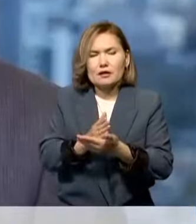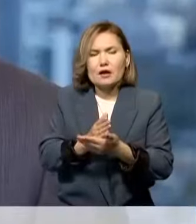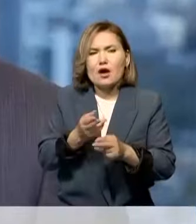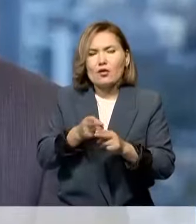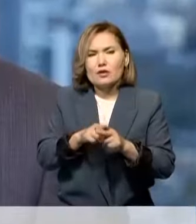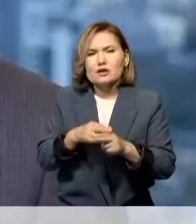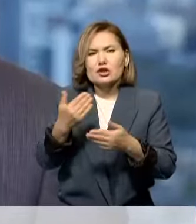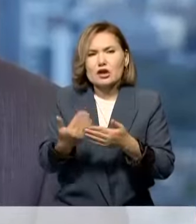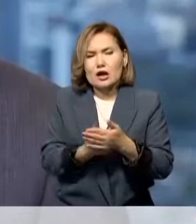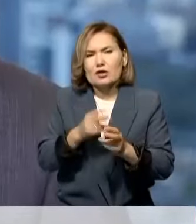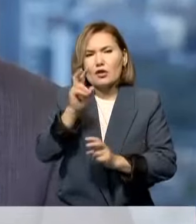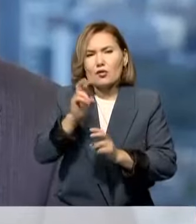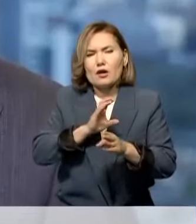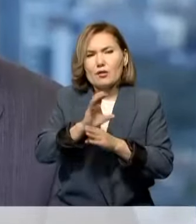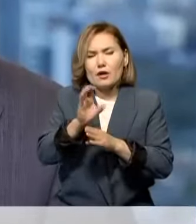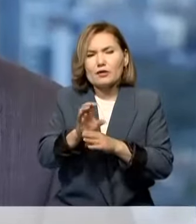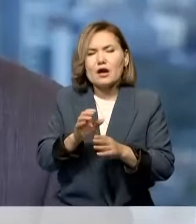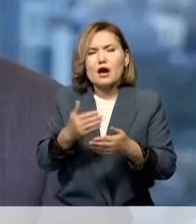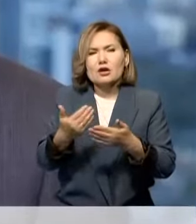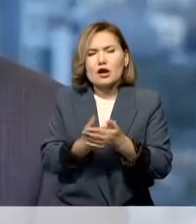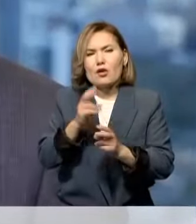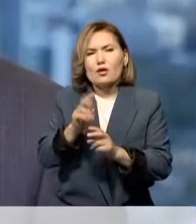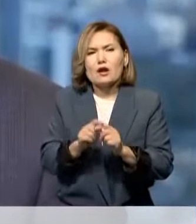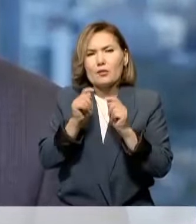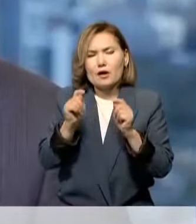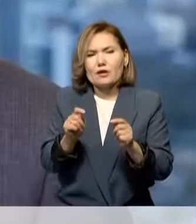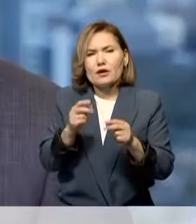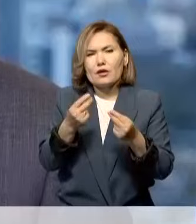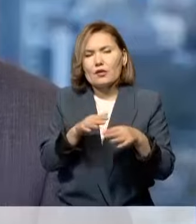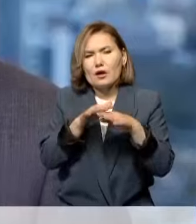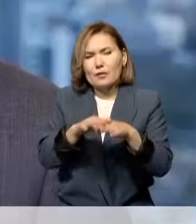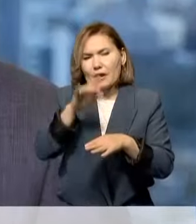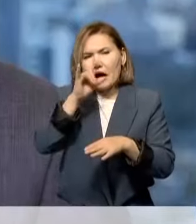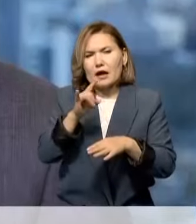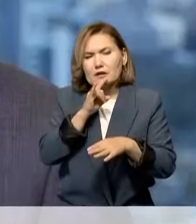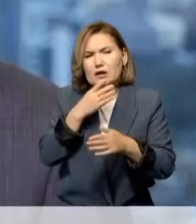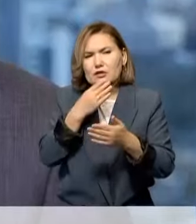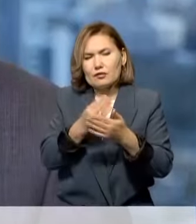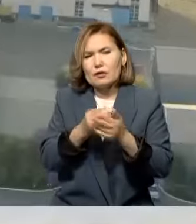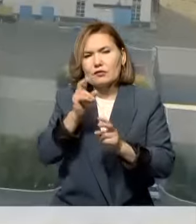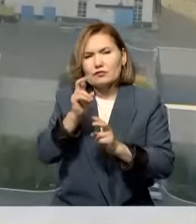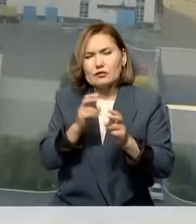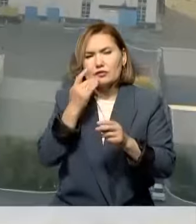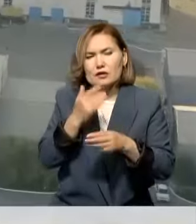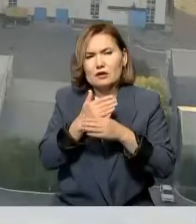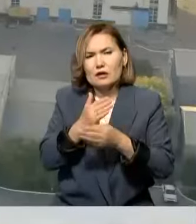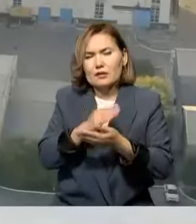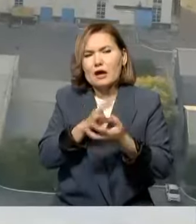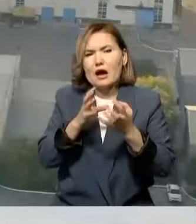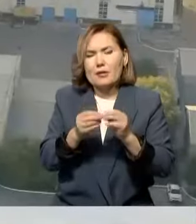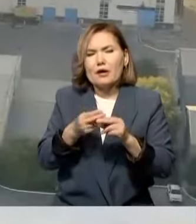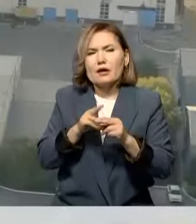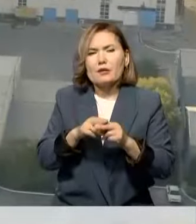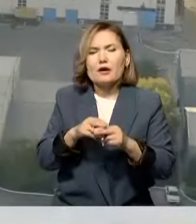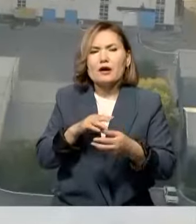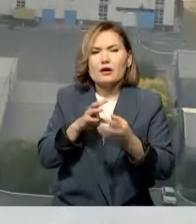Ол жаңа өндірістер құру жөніндегі жобаларды қарайды және отандық тауар өндірушілерді қолдайды. Бұдан бөлі компания минералдық